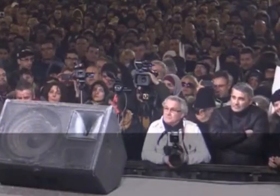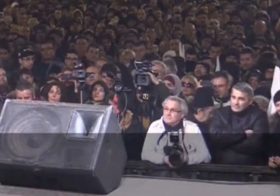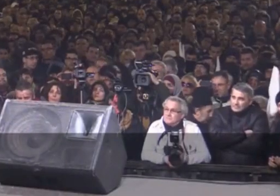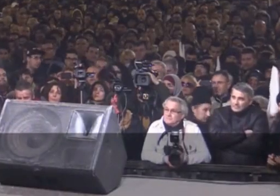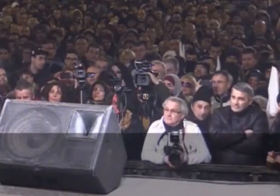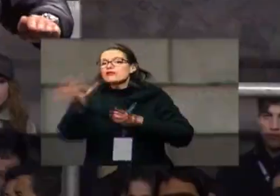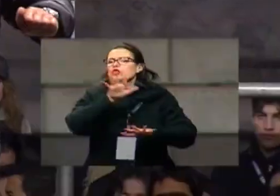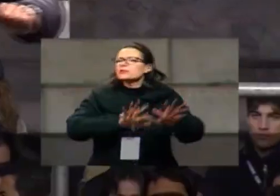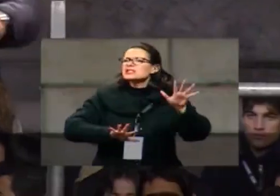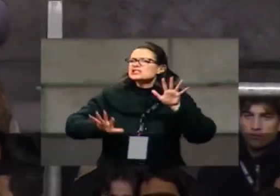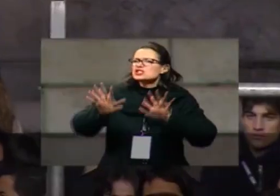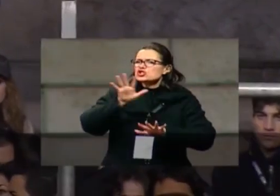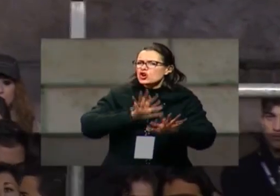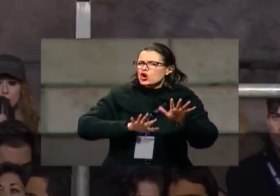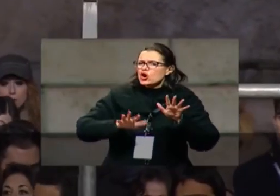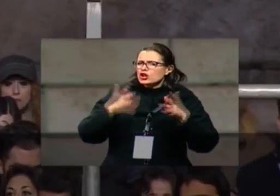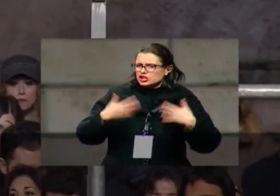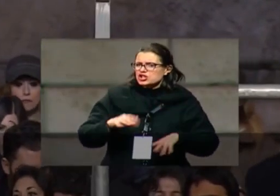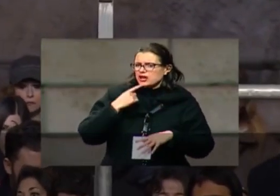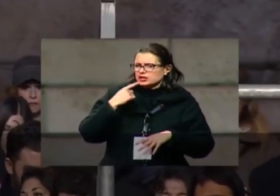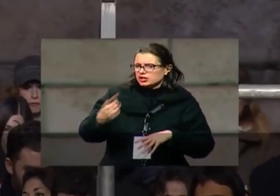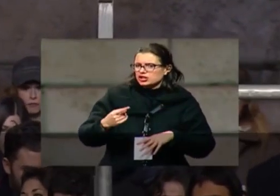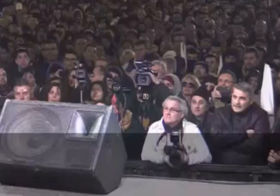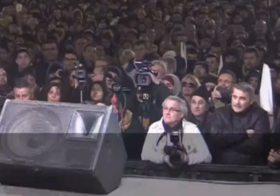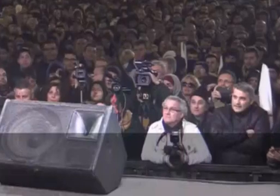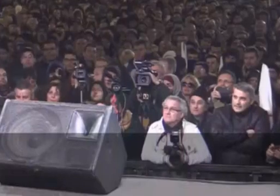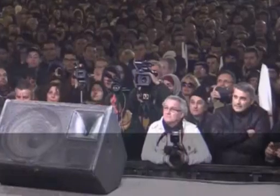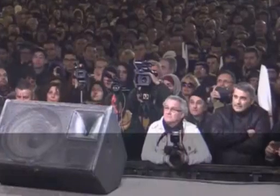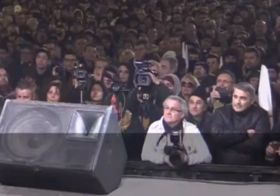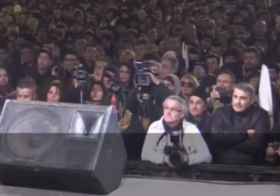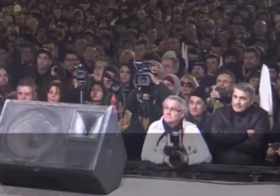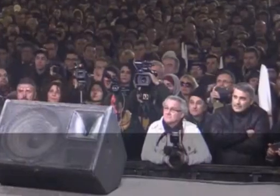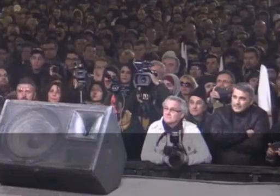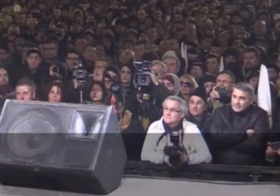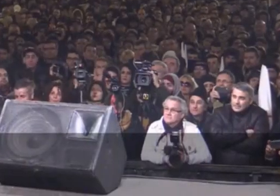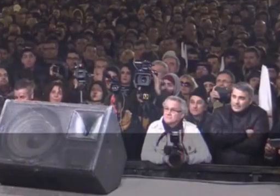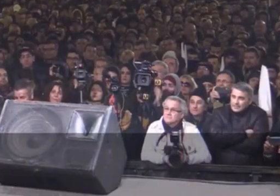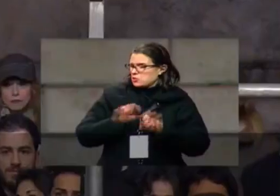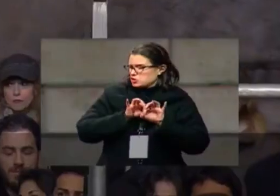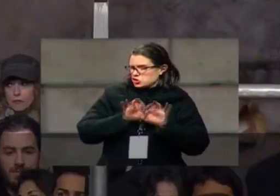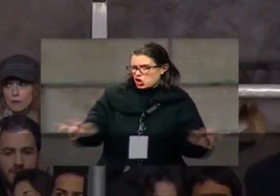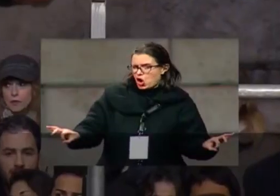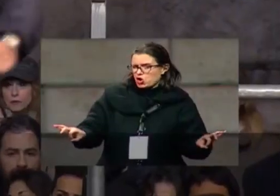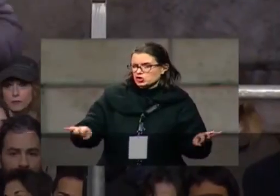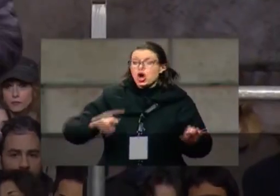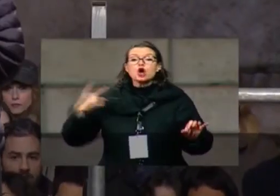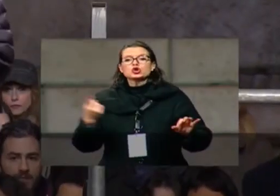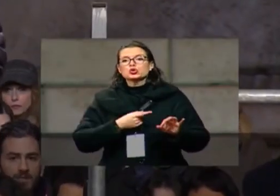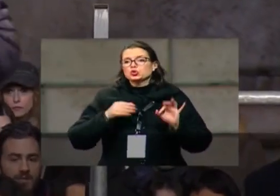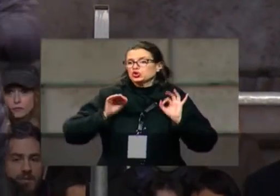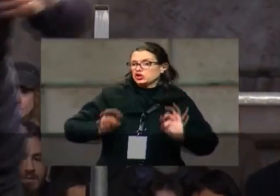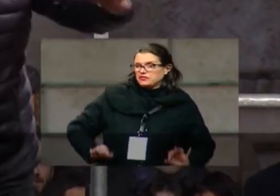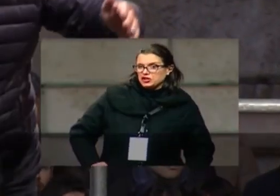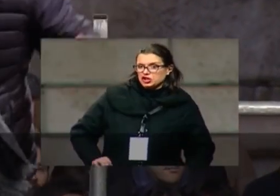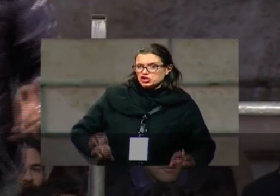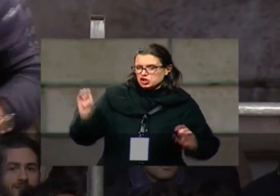l'informazione comincia a dire i vigili di Roma Sono dei pezzi di merda tutti i vigili vanno a scioperi la gente comincia a